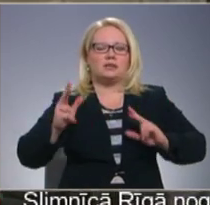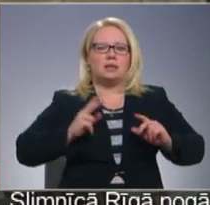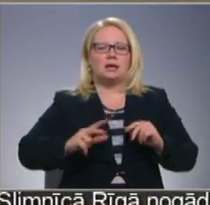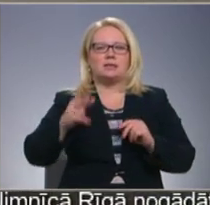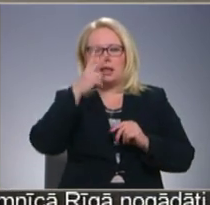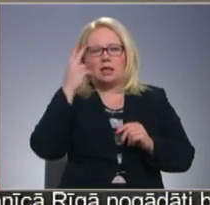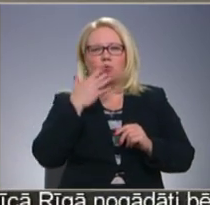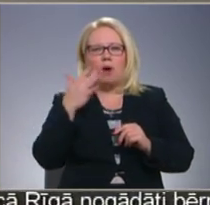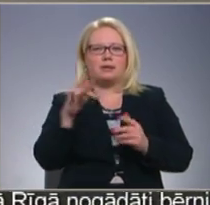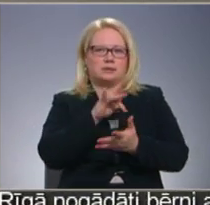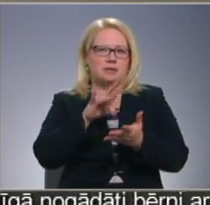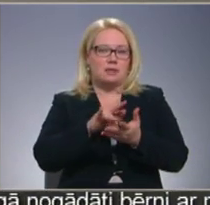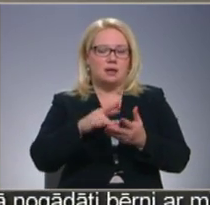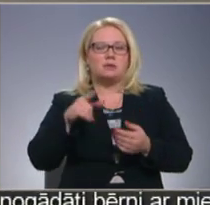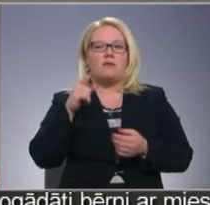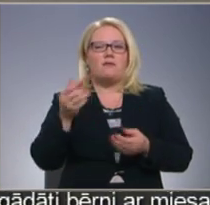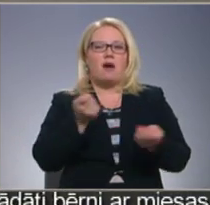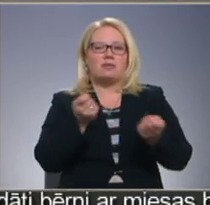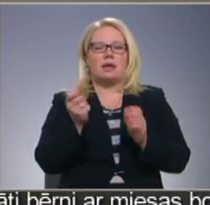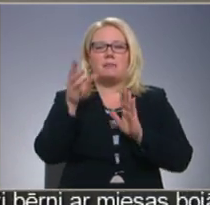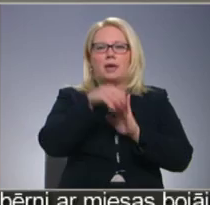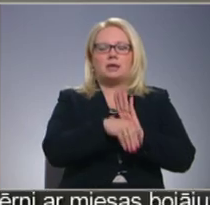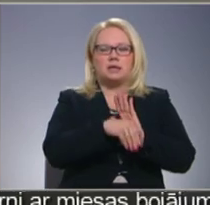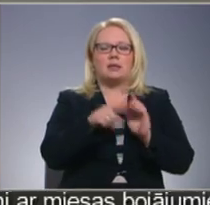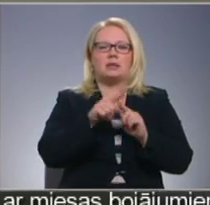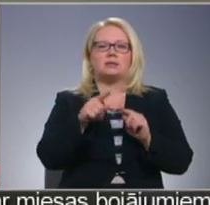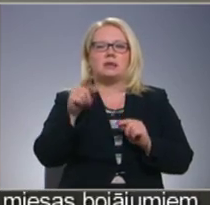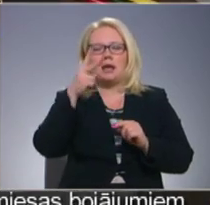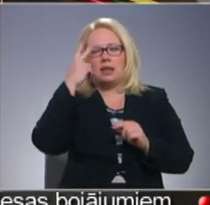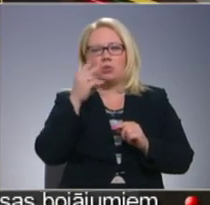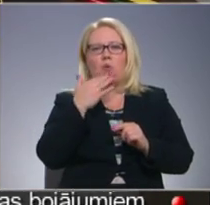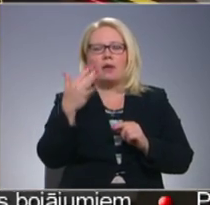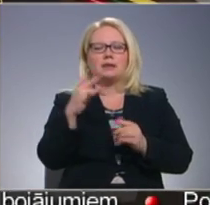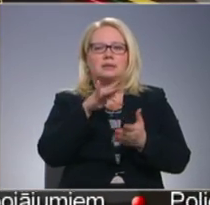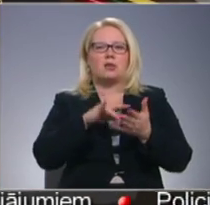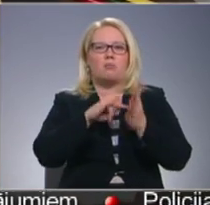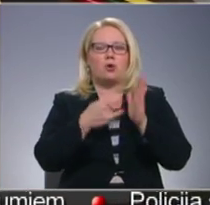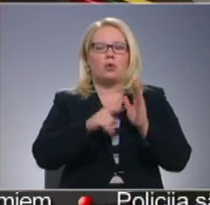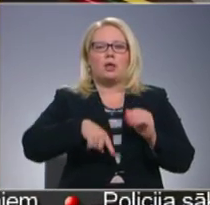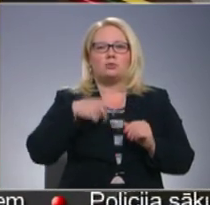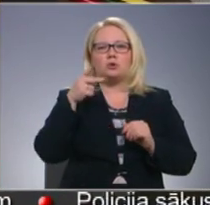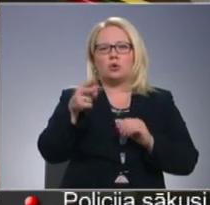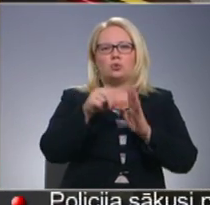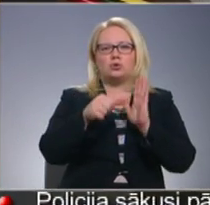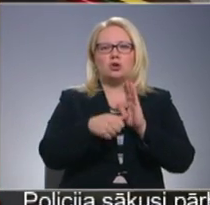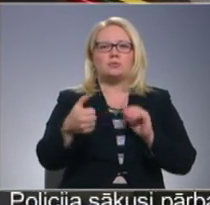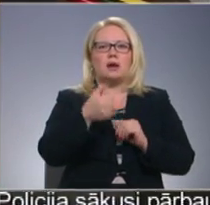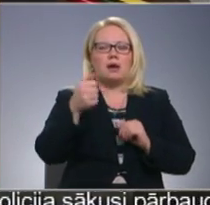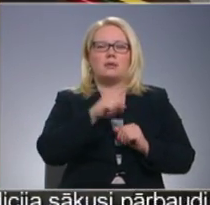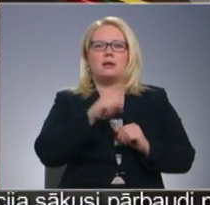lituānistikas centrs. Vadība iesaistījusies Startautiskā lituānistikas centra projektā, kur ilgums būs no 2016. Gada